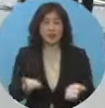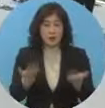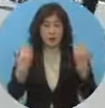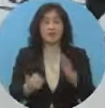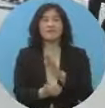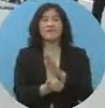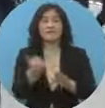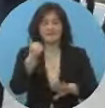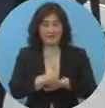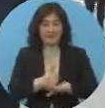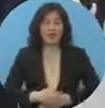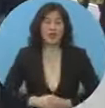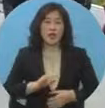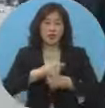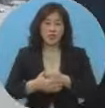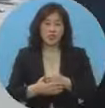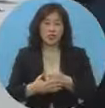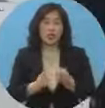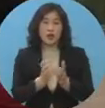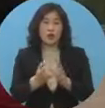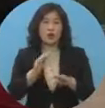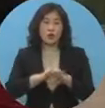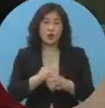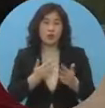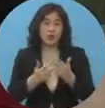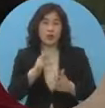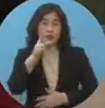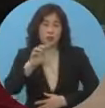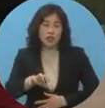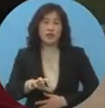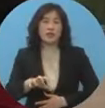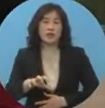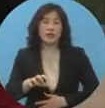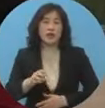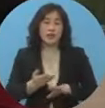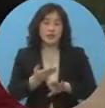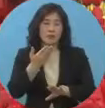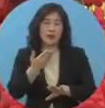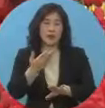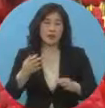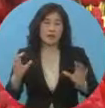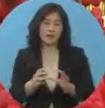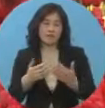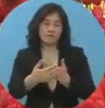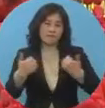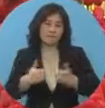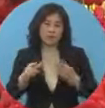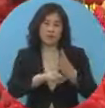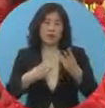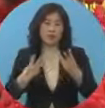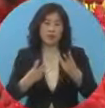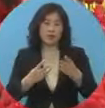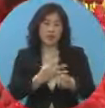국제 원인 생산자 협회 는 미국 플로리다주 마이애미에서 상반기 총회를 열고 03월 03일 16시